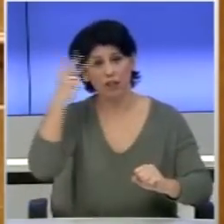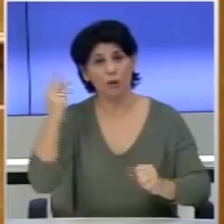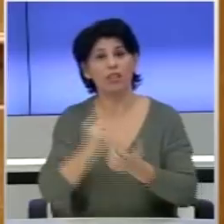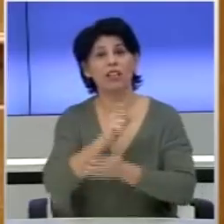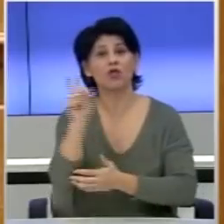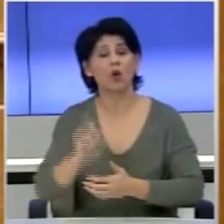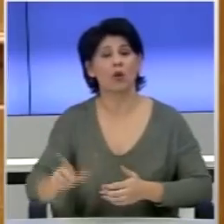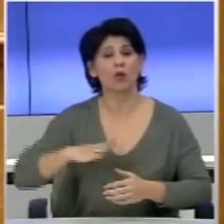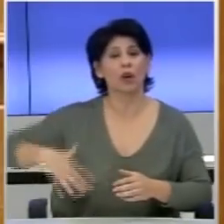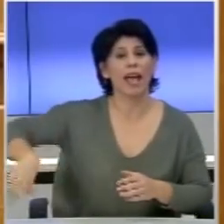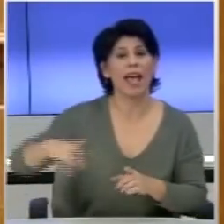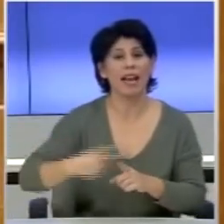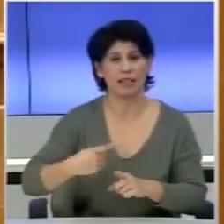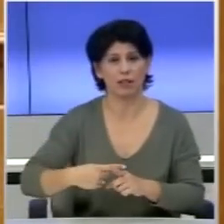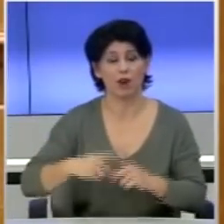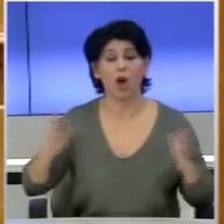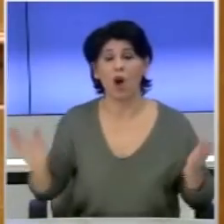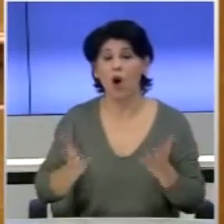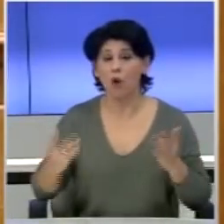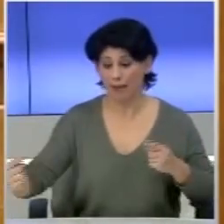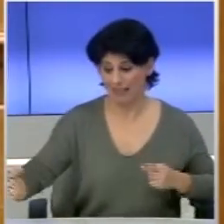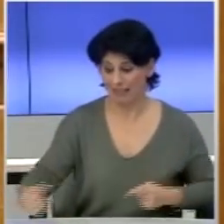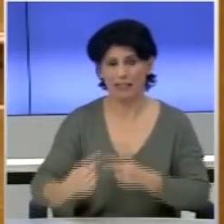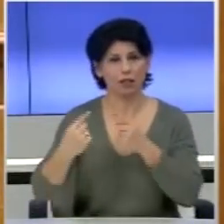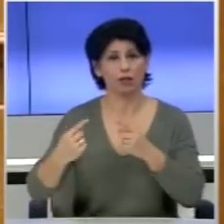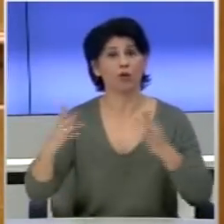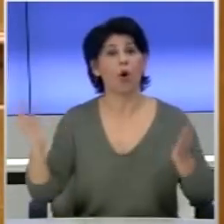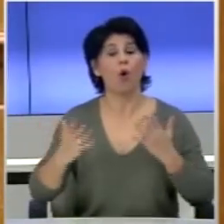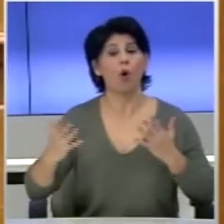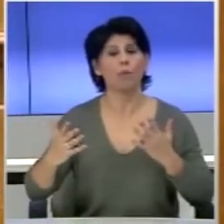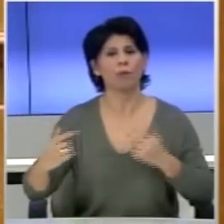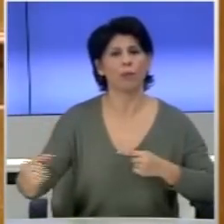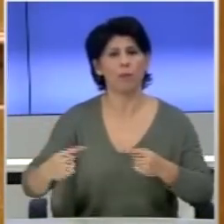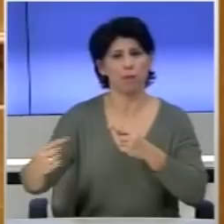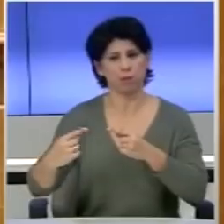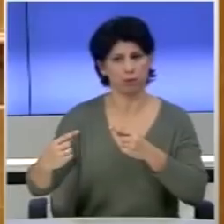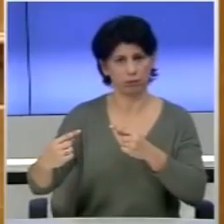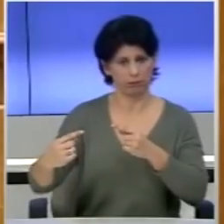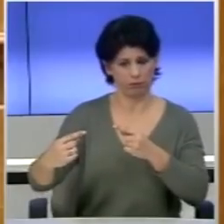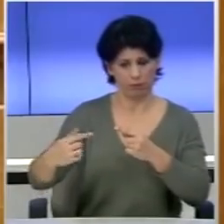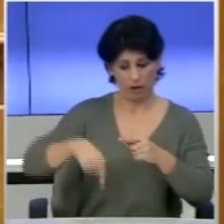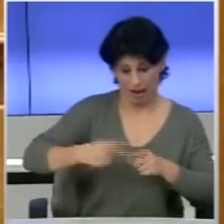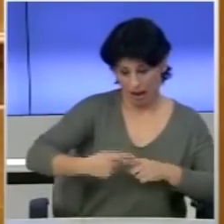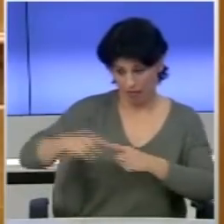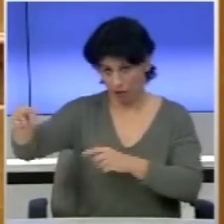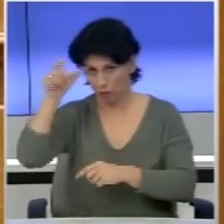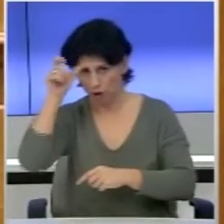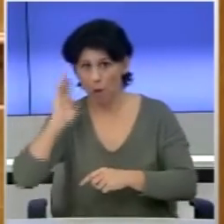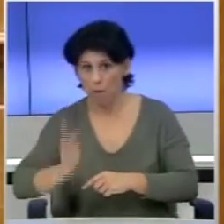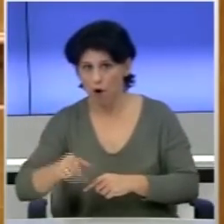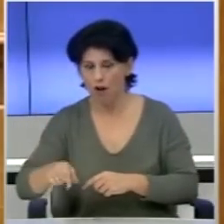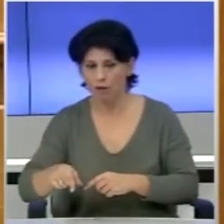και τη ζωή του ελληνικού λαού. Η όποια σύγκρουση, το όποιο επεισόδιο εμπλοκής μπορεί να λειτουργήσει